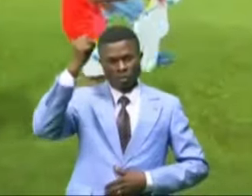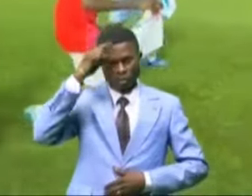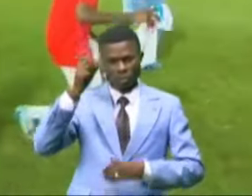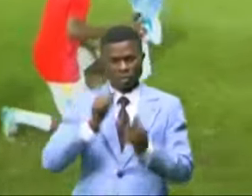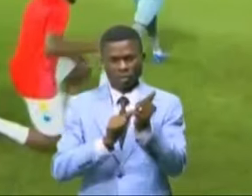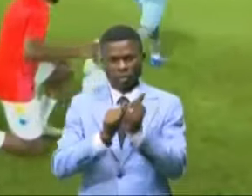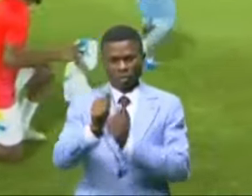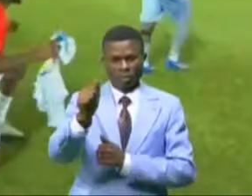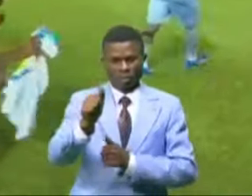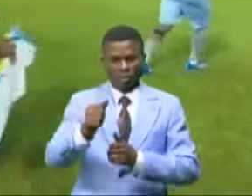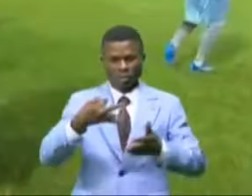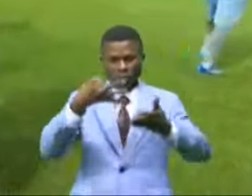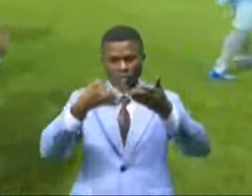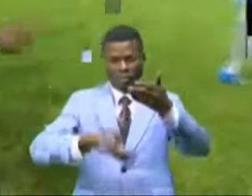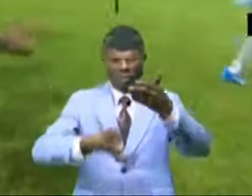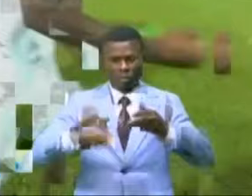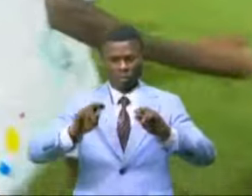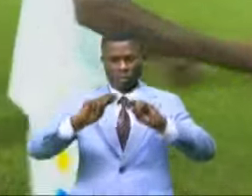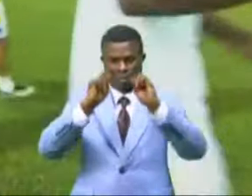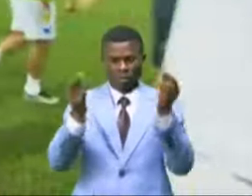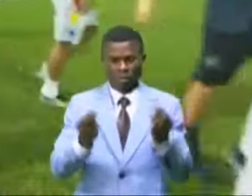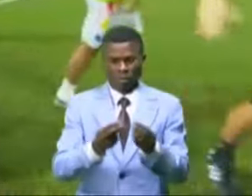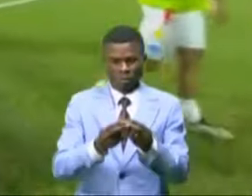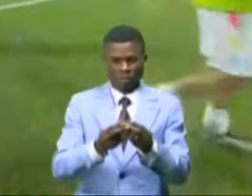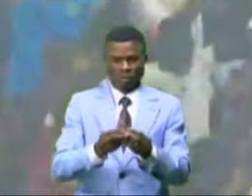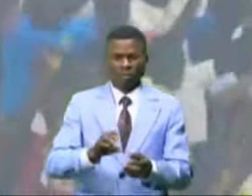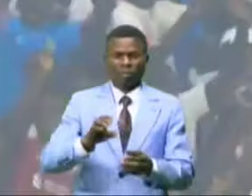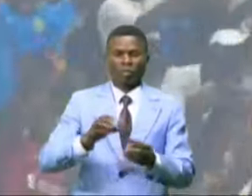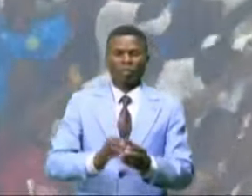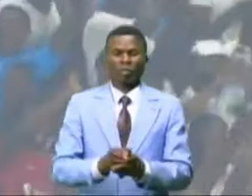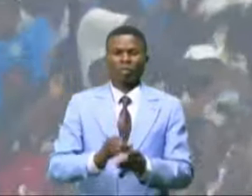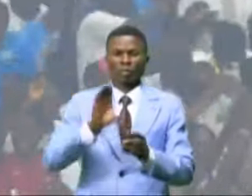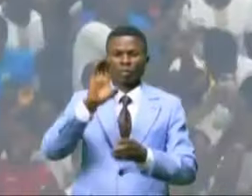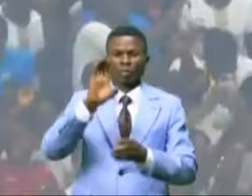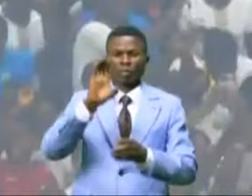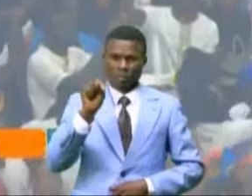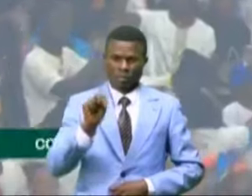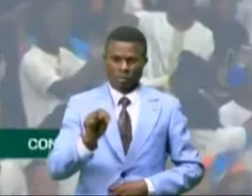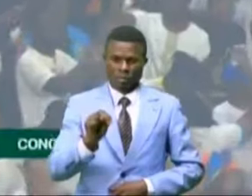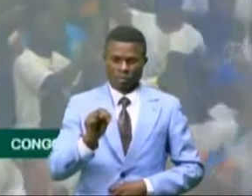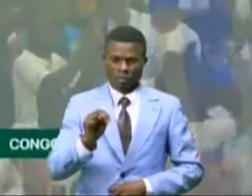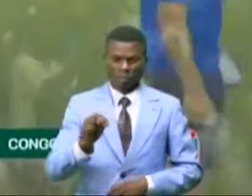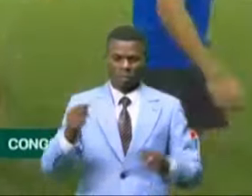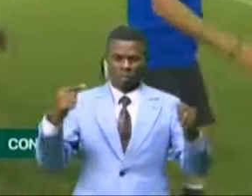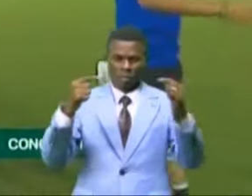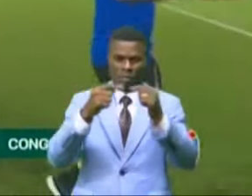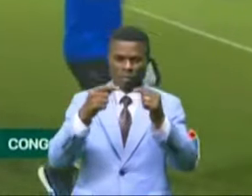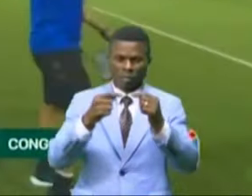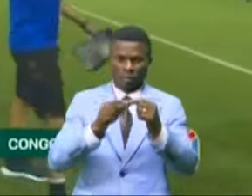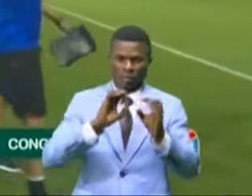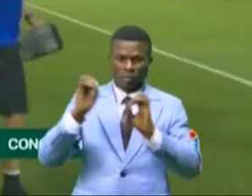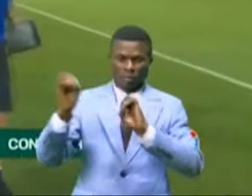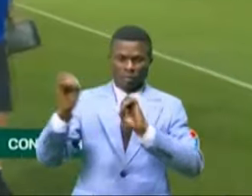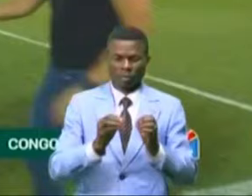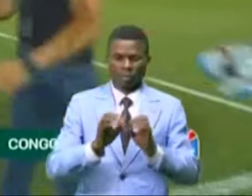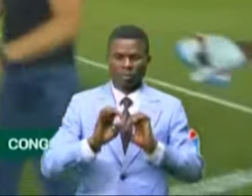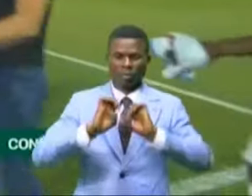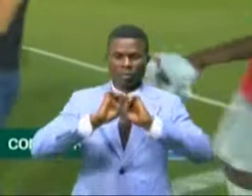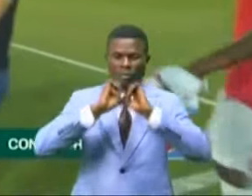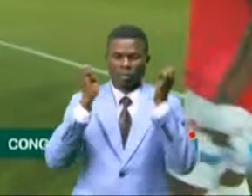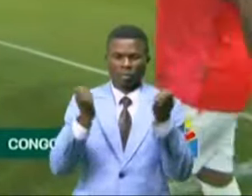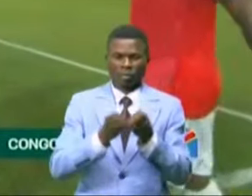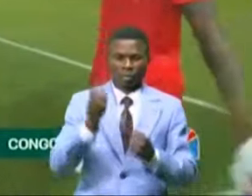les huitièmes de finale de la 34e édition. Ishakan, Côte d'Ivoire 2023, match nul de 0-0 contre la Tanzanie,